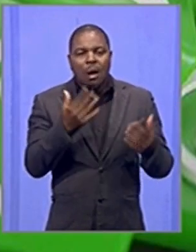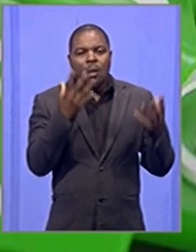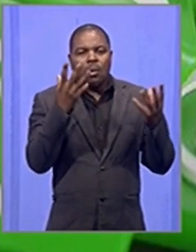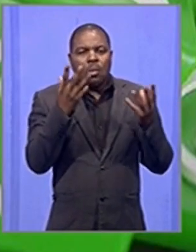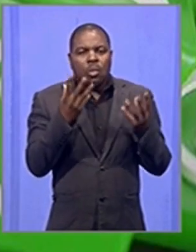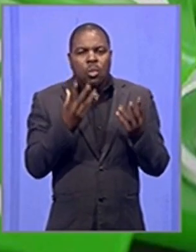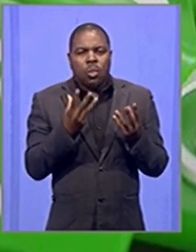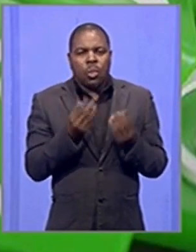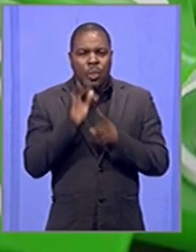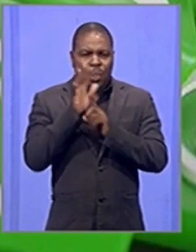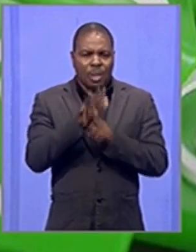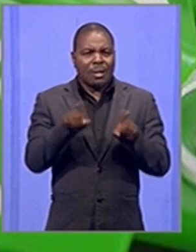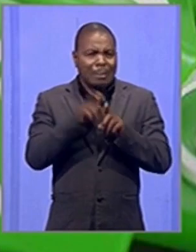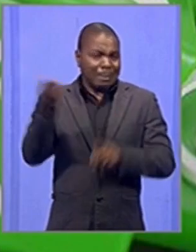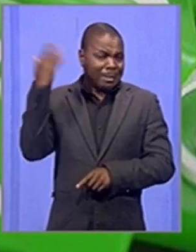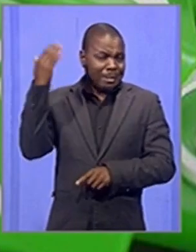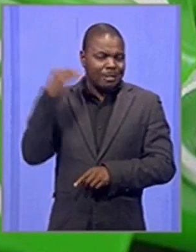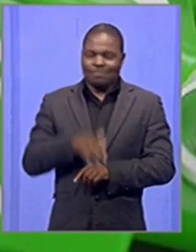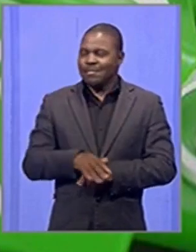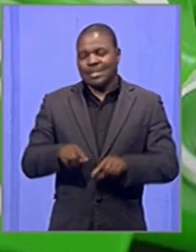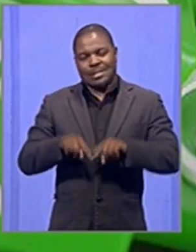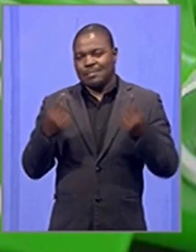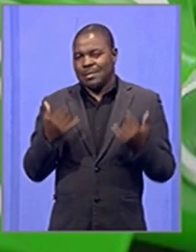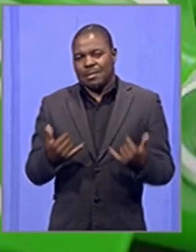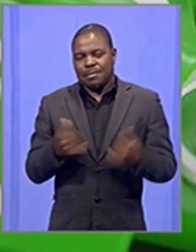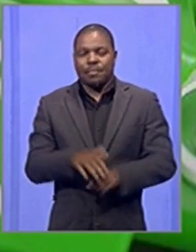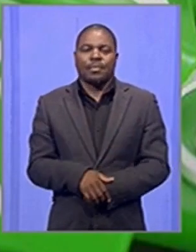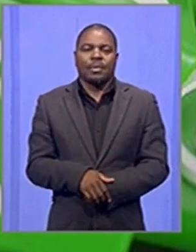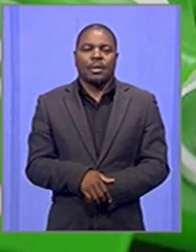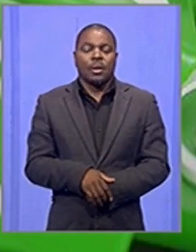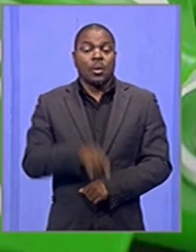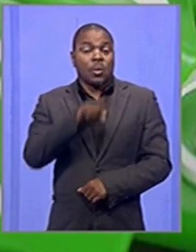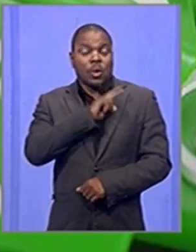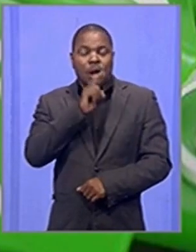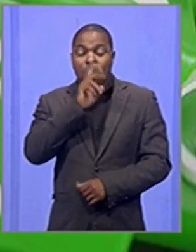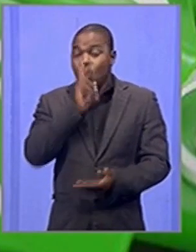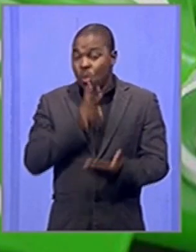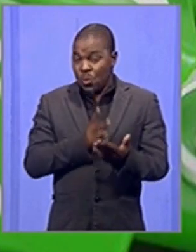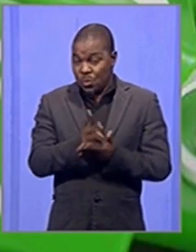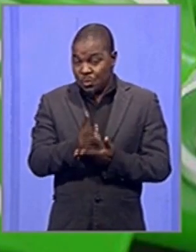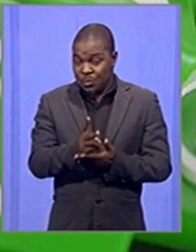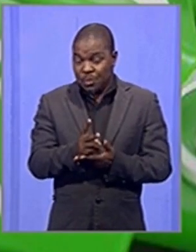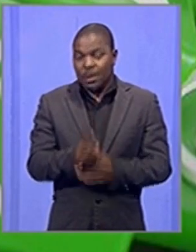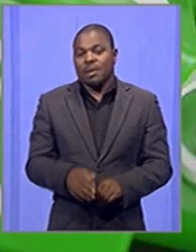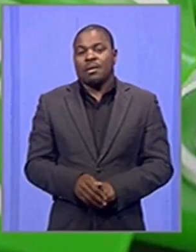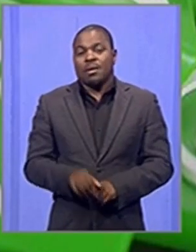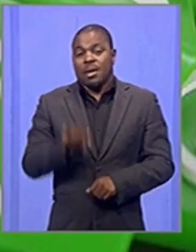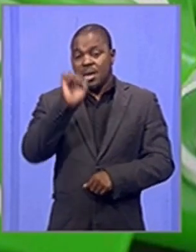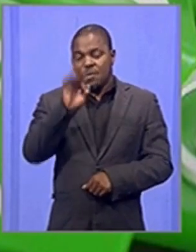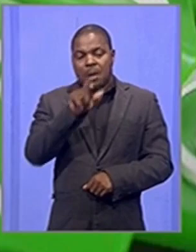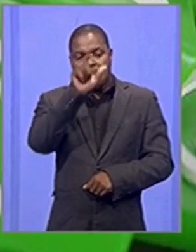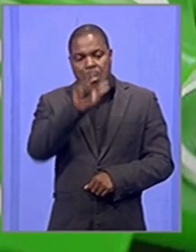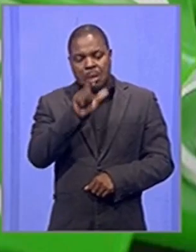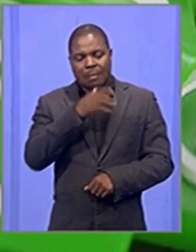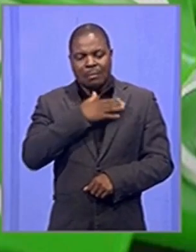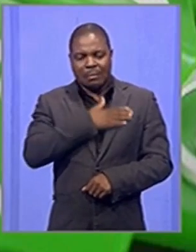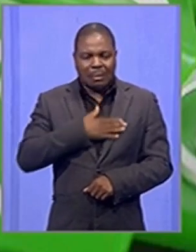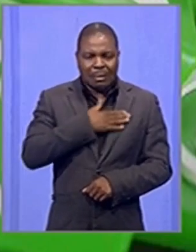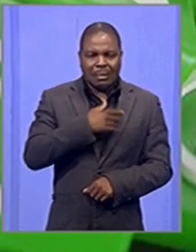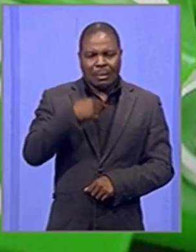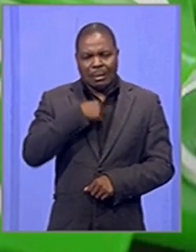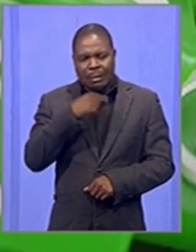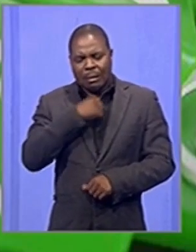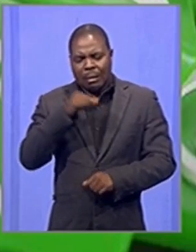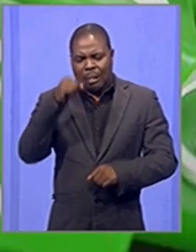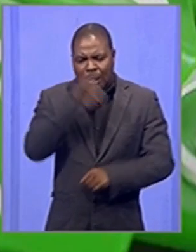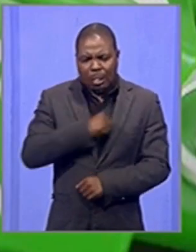fokotsehile ho fapana di dilemo tse le hore di fetile. Hoba ka nnete haeba motho wa utlwa ka nnete yena wa hloleha o na le sefuba